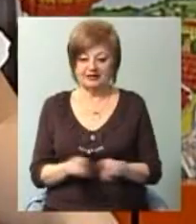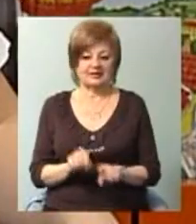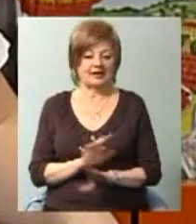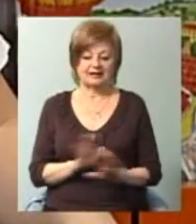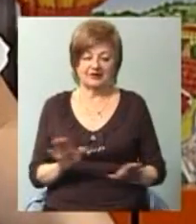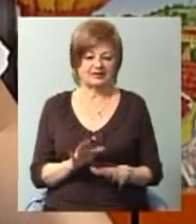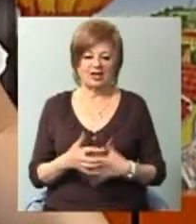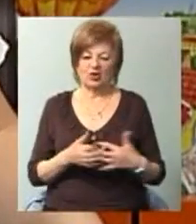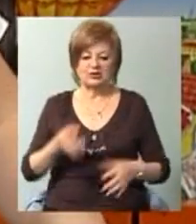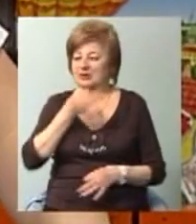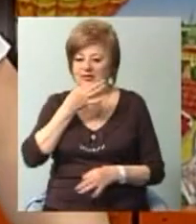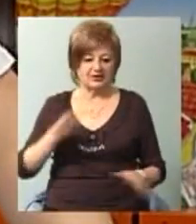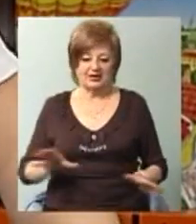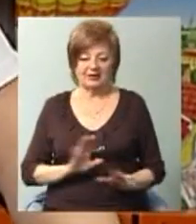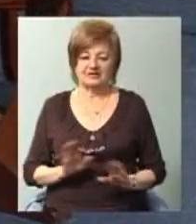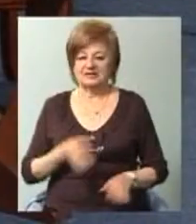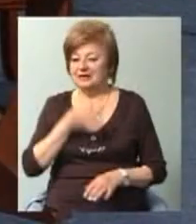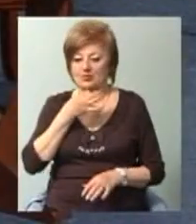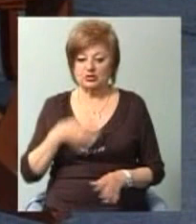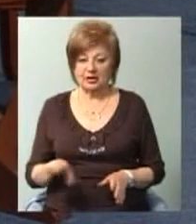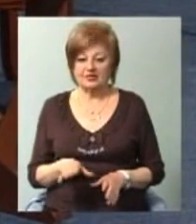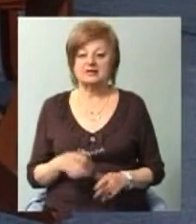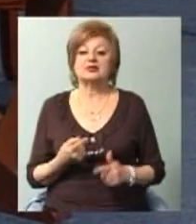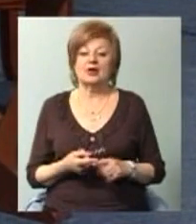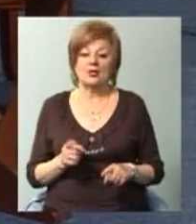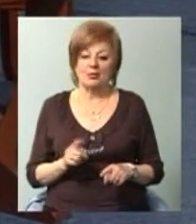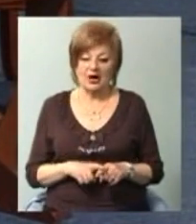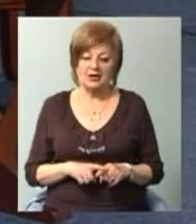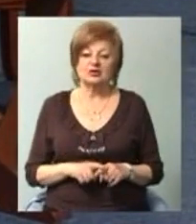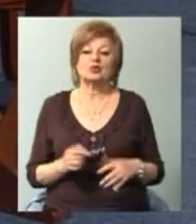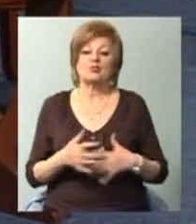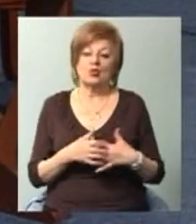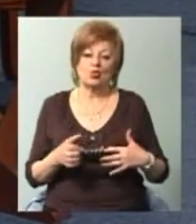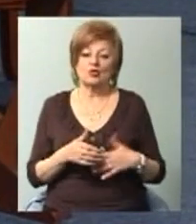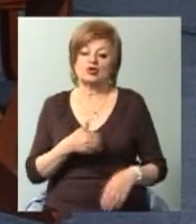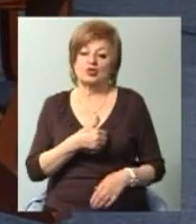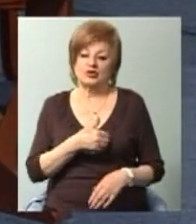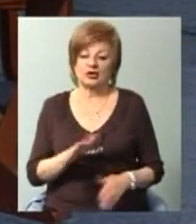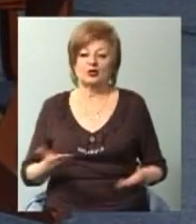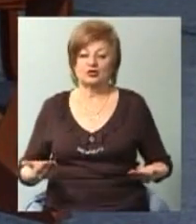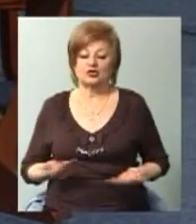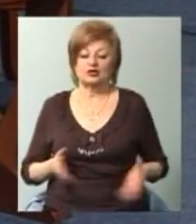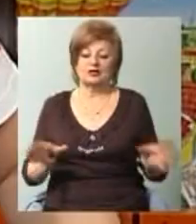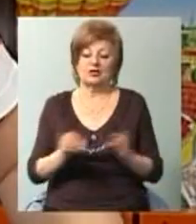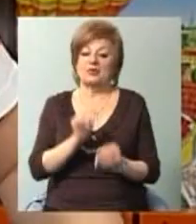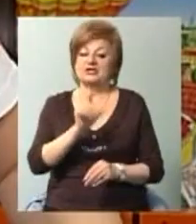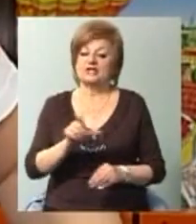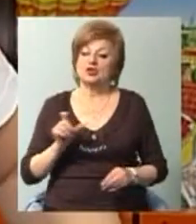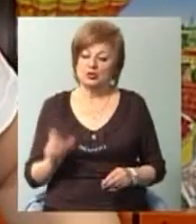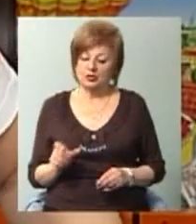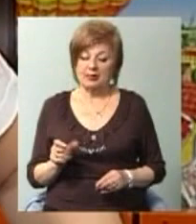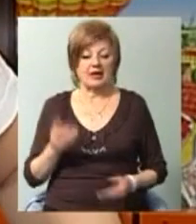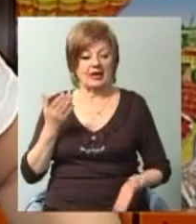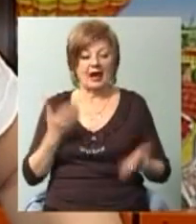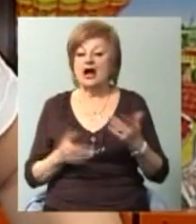Чи котам це не подобається? Не подобається. Тож, напевно, із-за цього коти не хочуть жити з людьми. Так. І